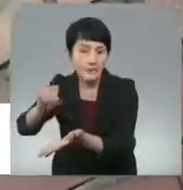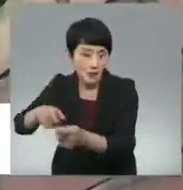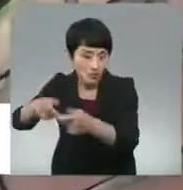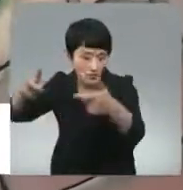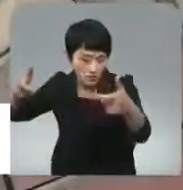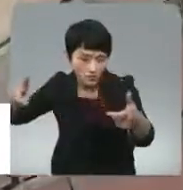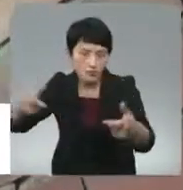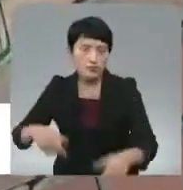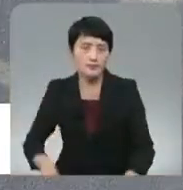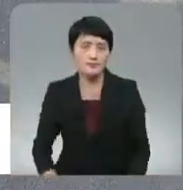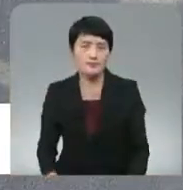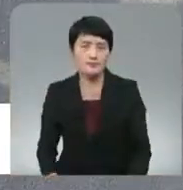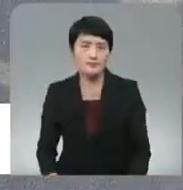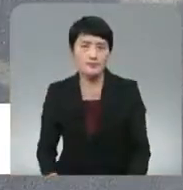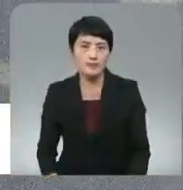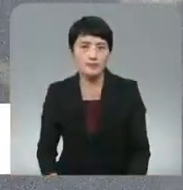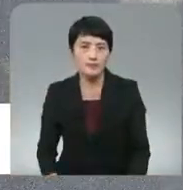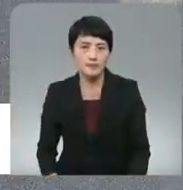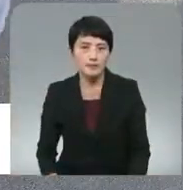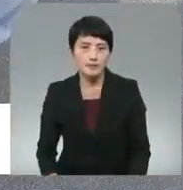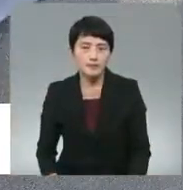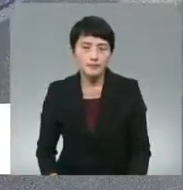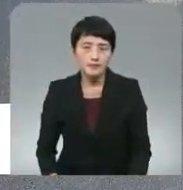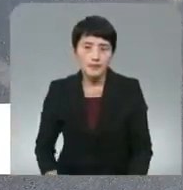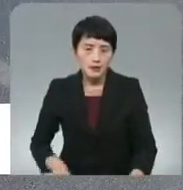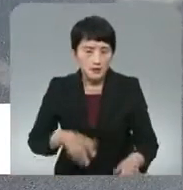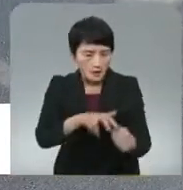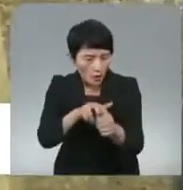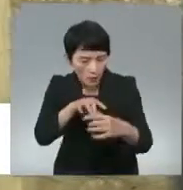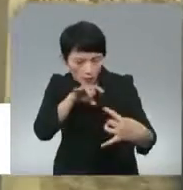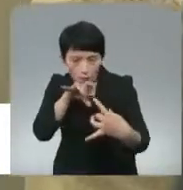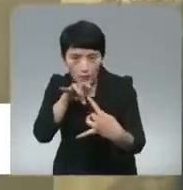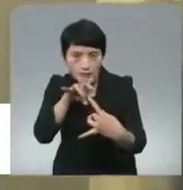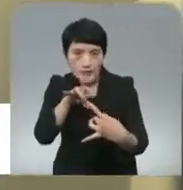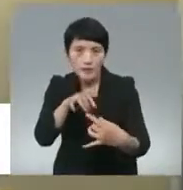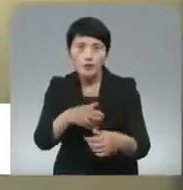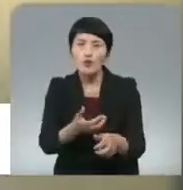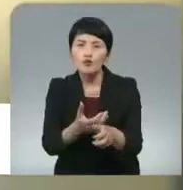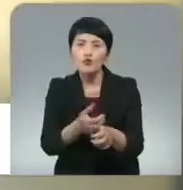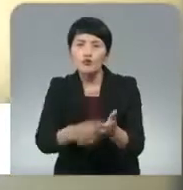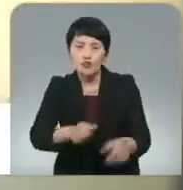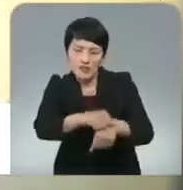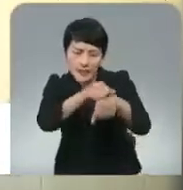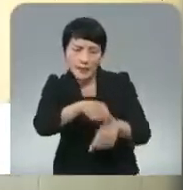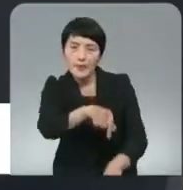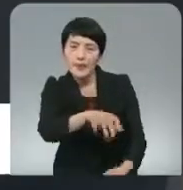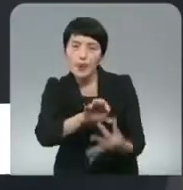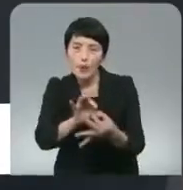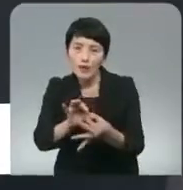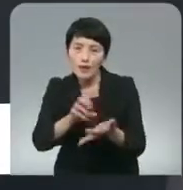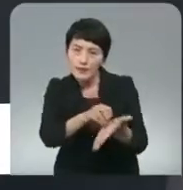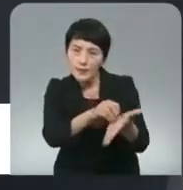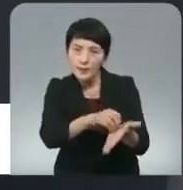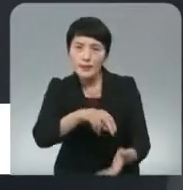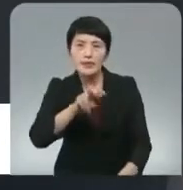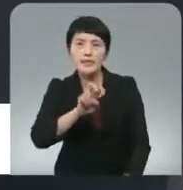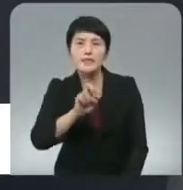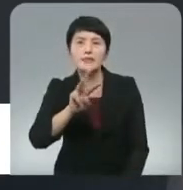同比增长，但三月的增幅较增加100万人以上的今年1月和2月有所下